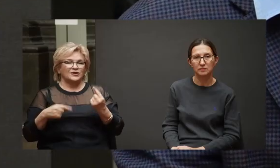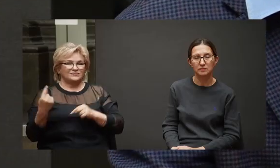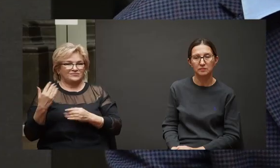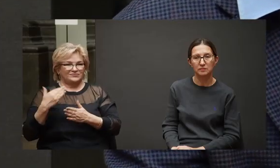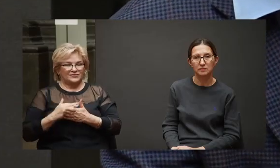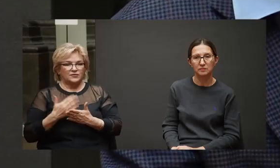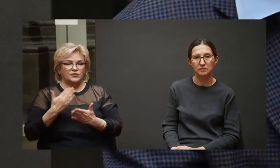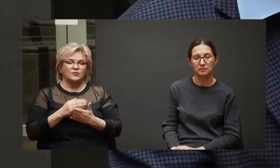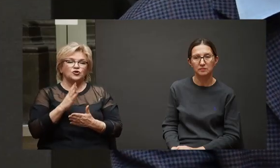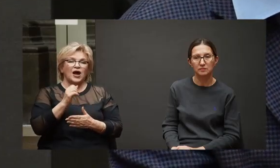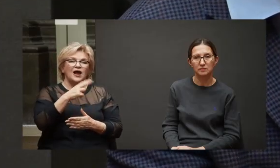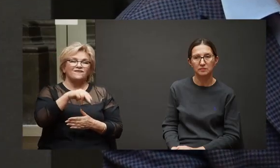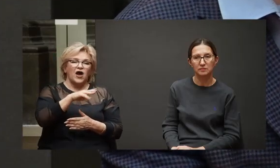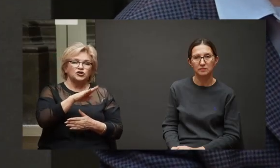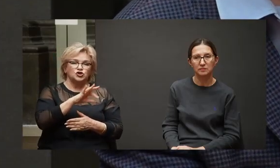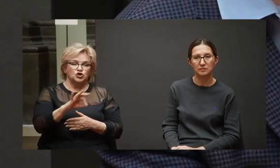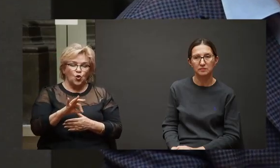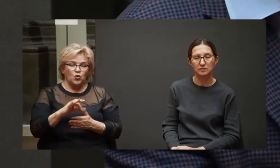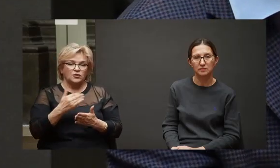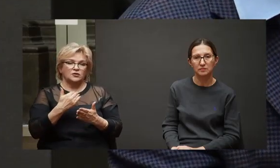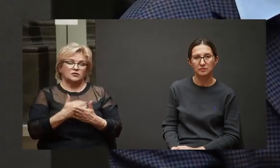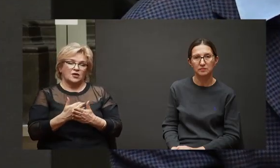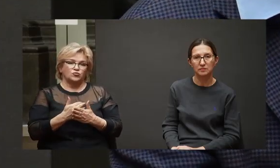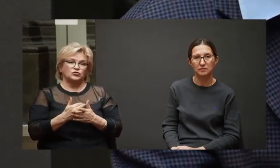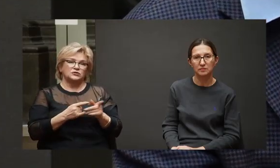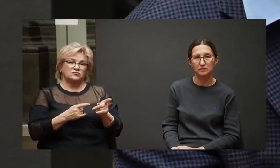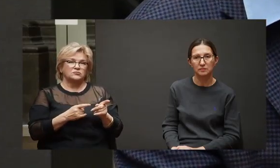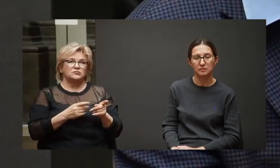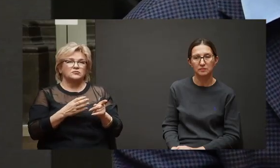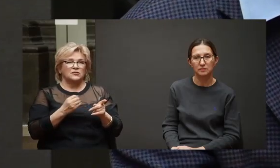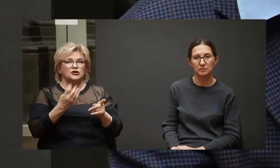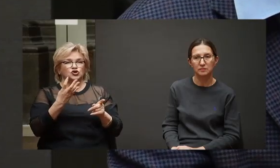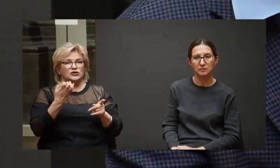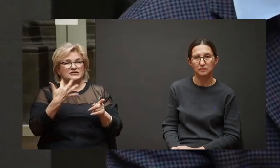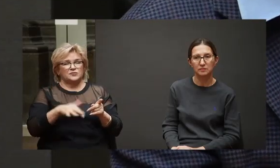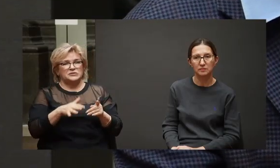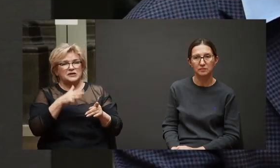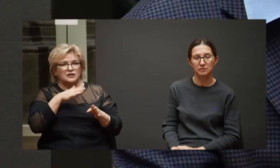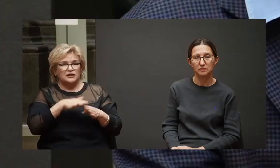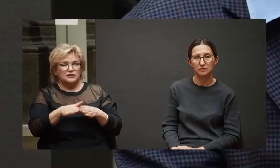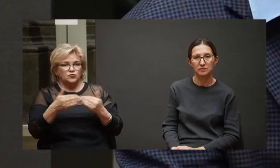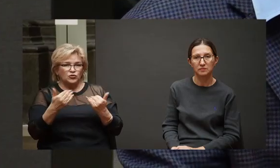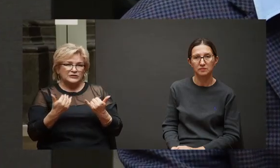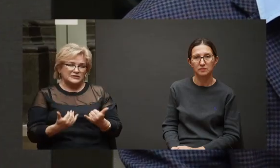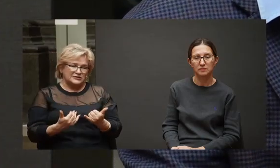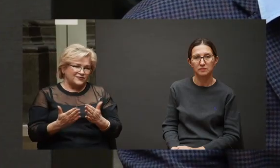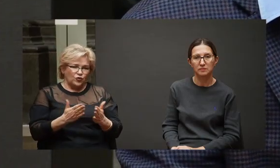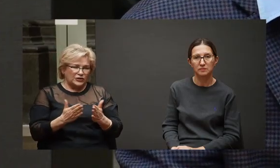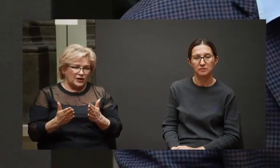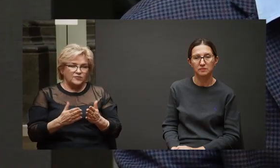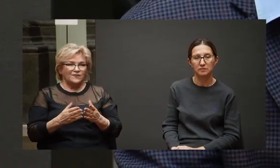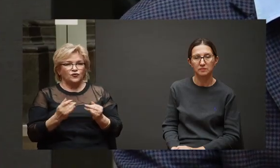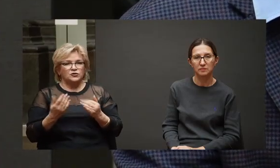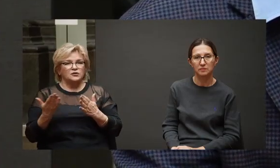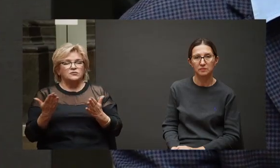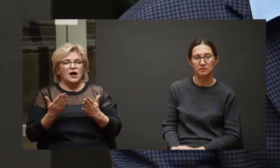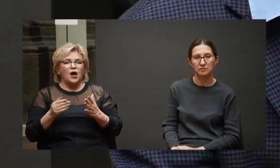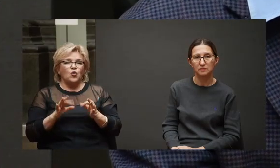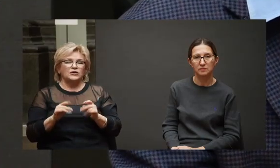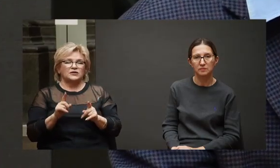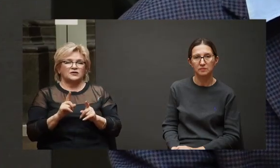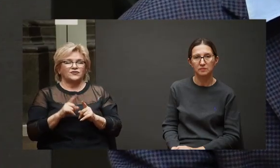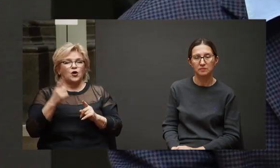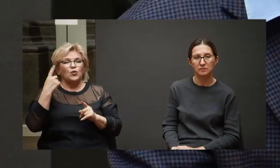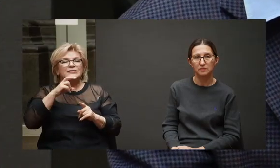потому что вот Караваджо, ну, вчера, по-моему, исполнилось 450 лет или сегодня, в общем, как в какой-то